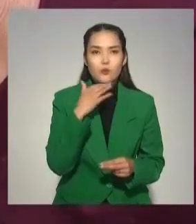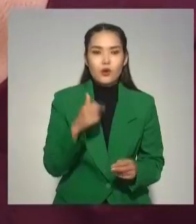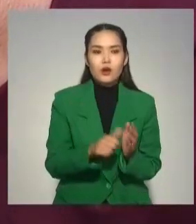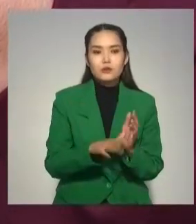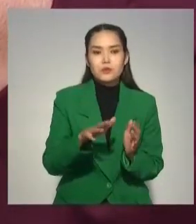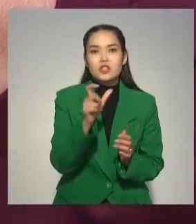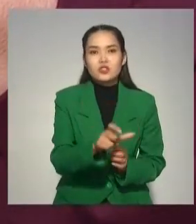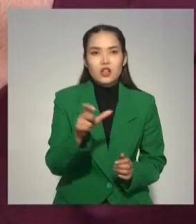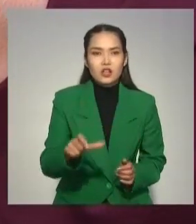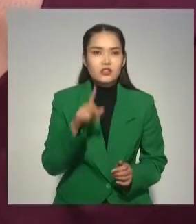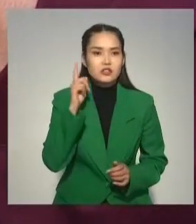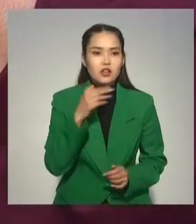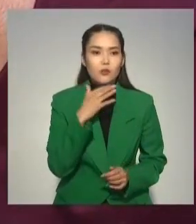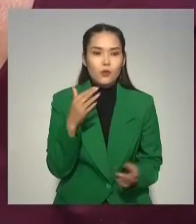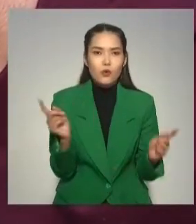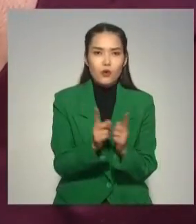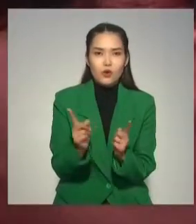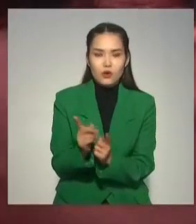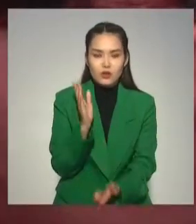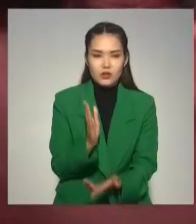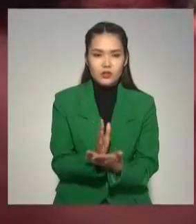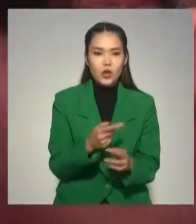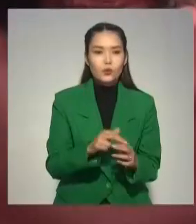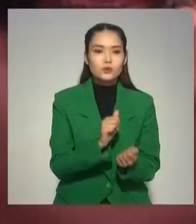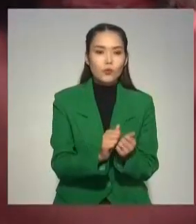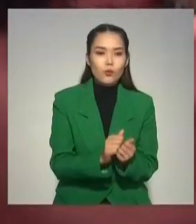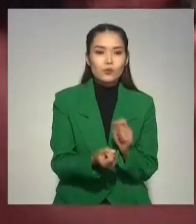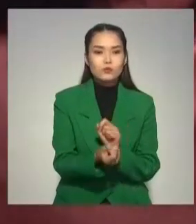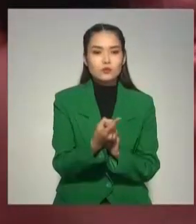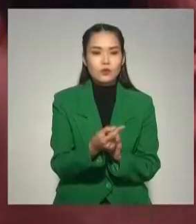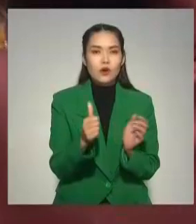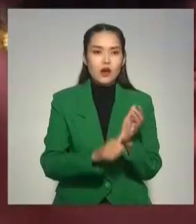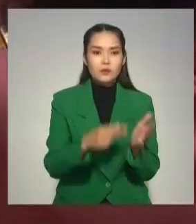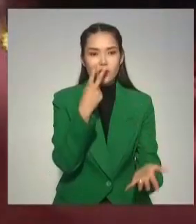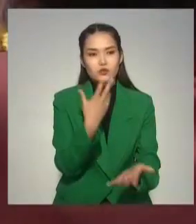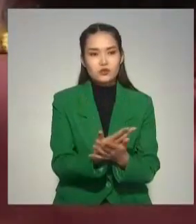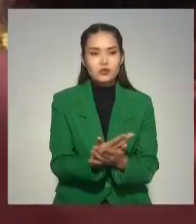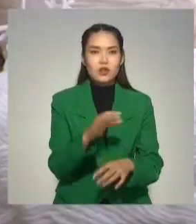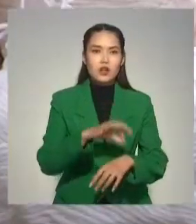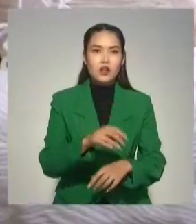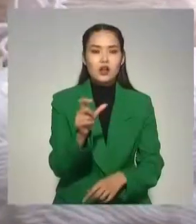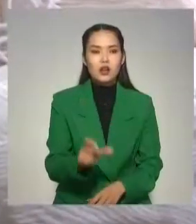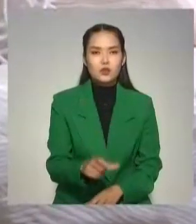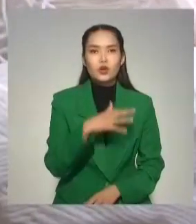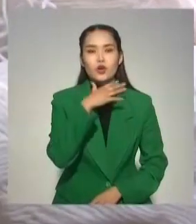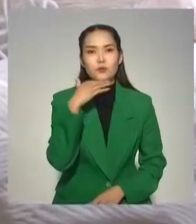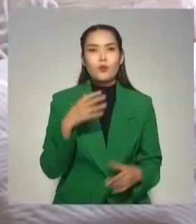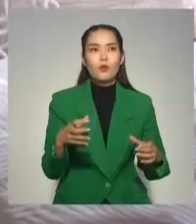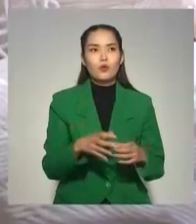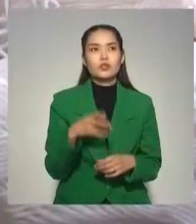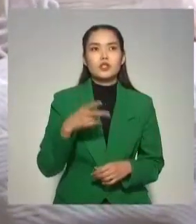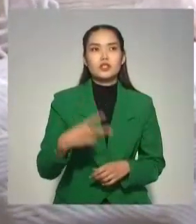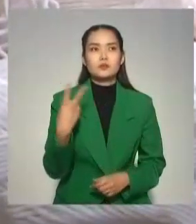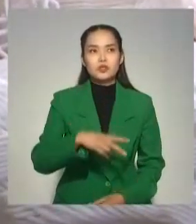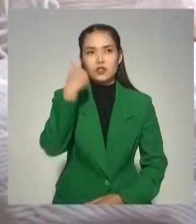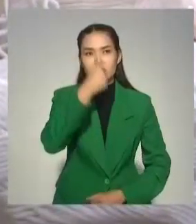жастағы адамдарда жиі кездеседі. Кеселдің ілмегіне ілінгендердің бірі 60-тағы Шара Мұқаш. Ол Паркинсон дертімен 20 жылдан